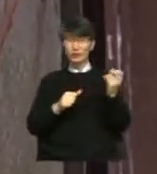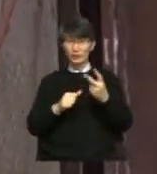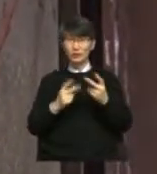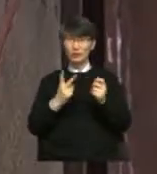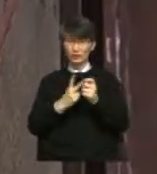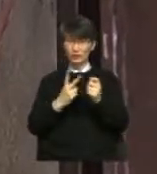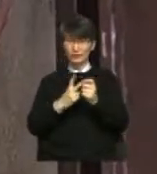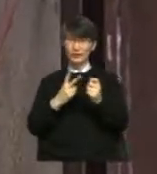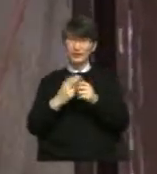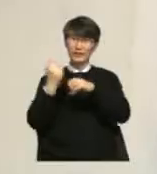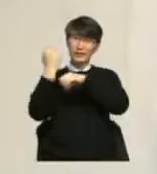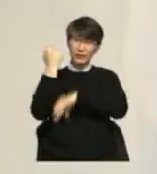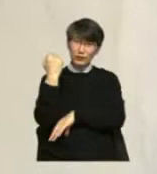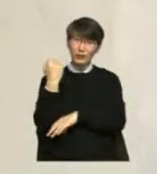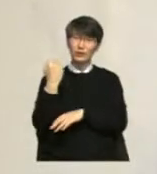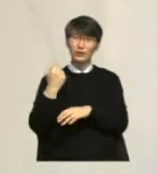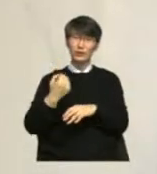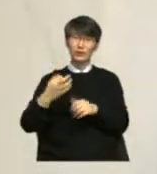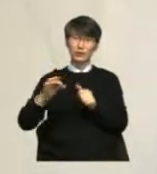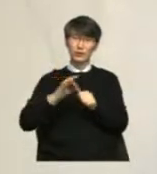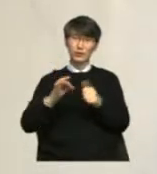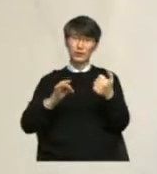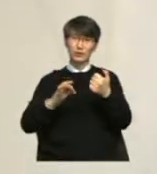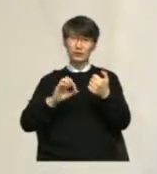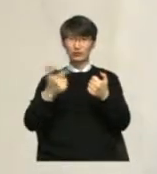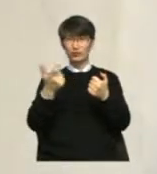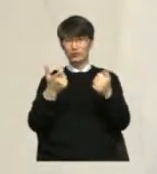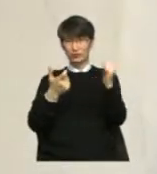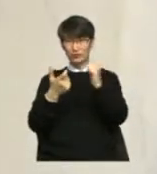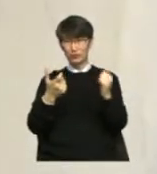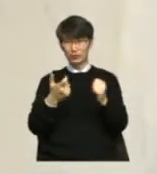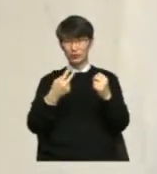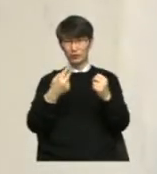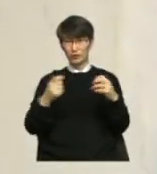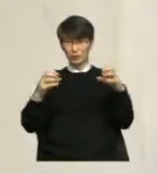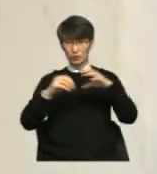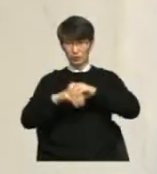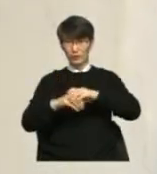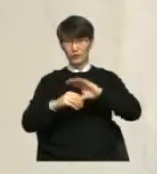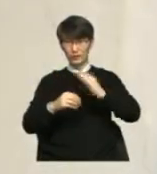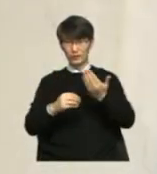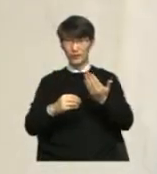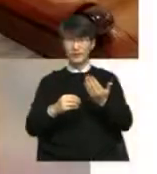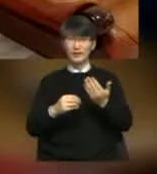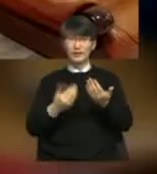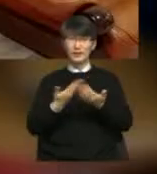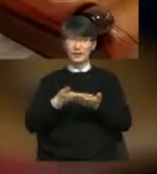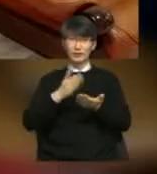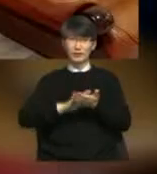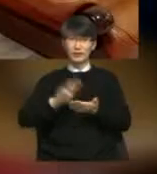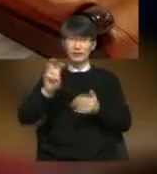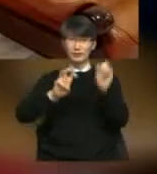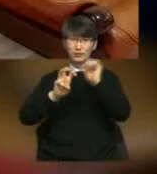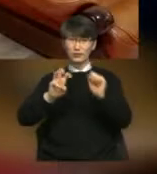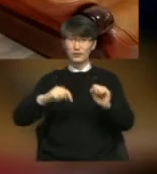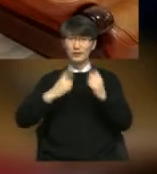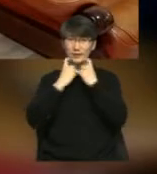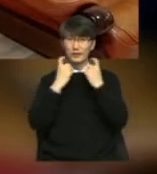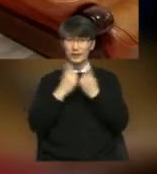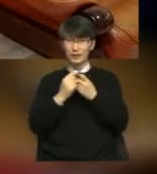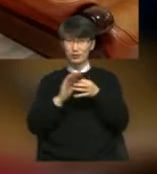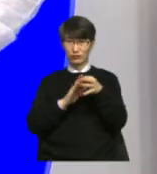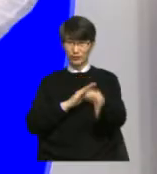아니라 기존 중위소득 5, 60% 가구도 포함됐습니다. 단 개조비의 30%는 본인